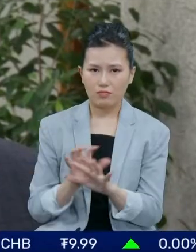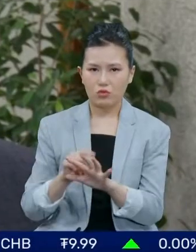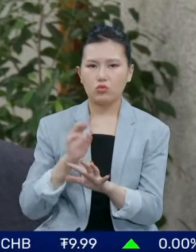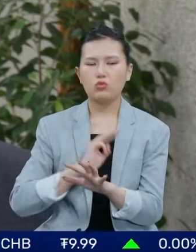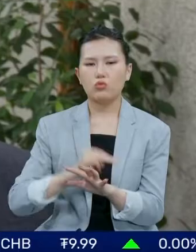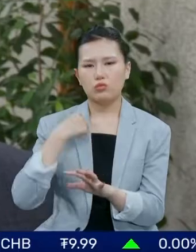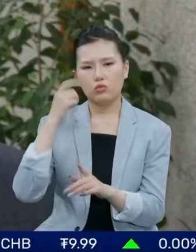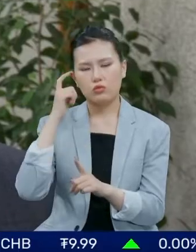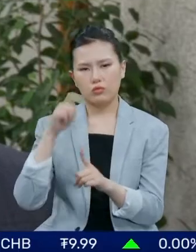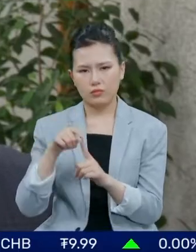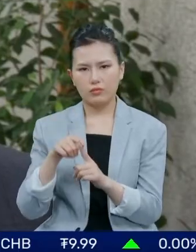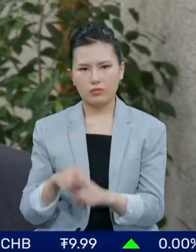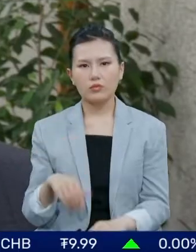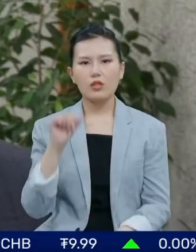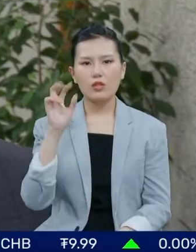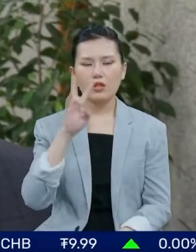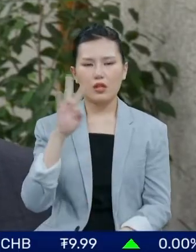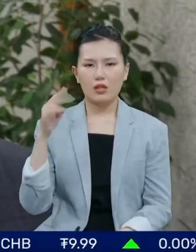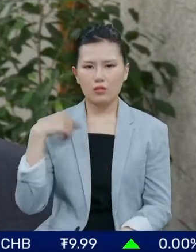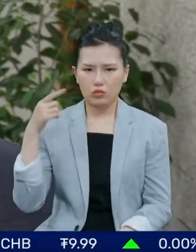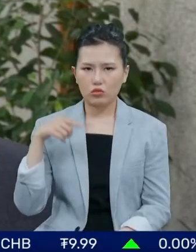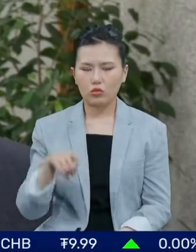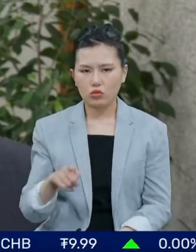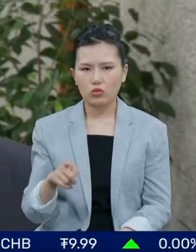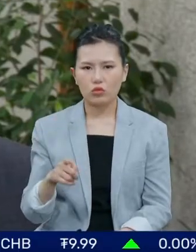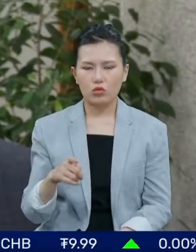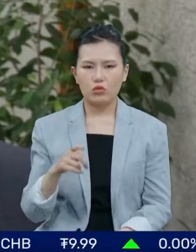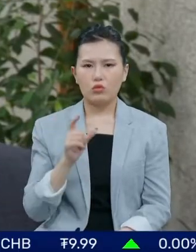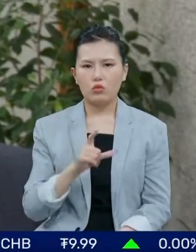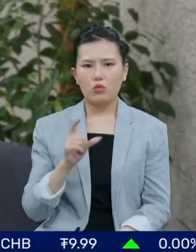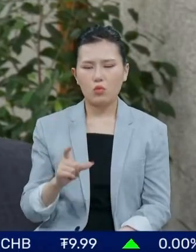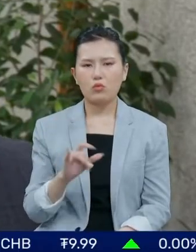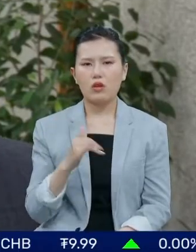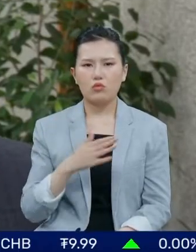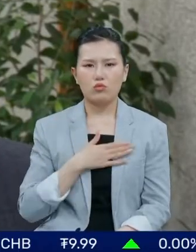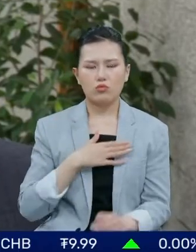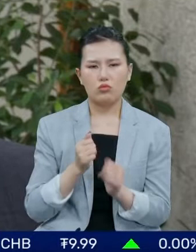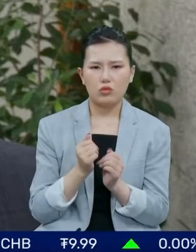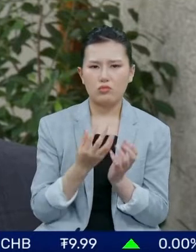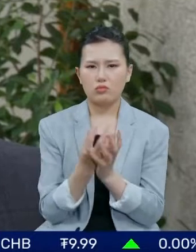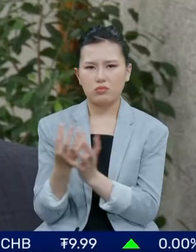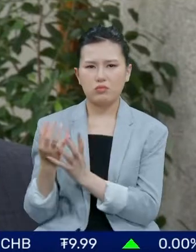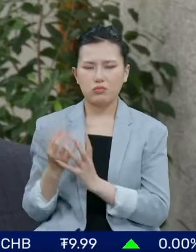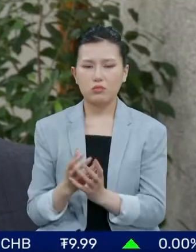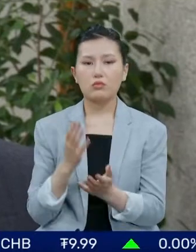нам дотор бас нэлээдгүй хэдэн практик байдаг. Энэ практикууд маань бас буцаагаад улс төрийн одоо янз